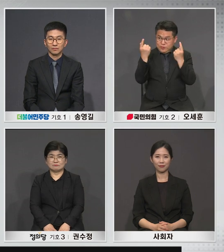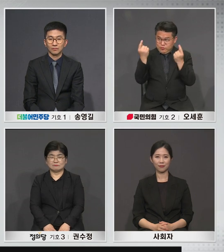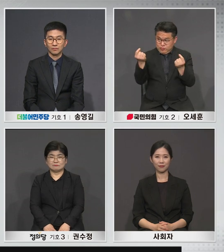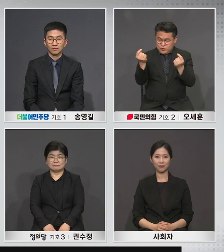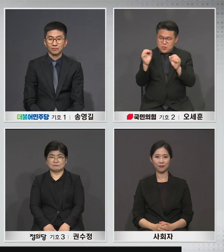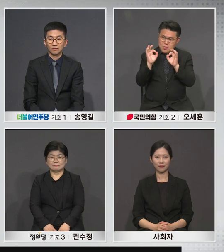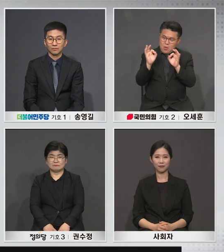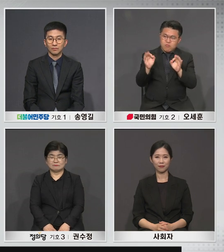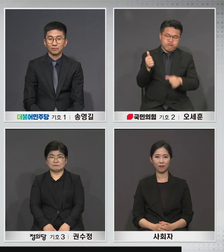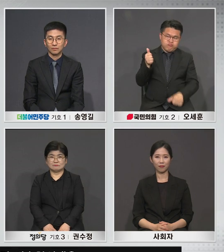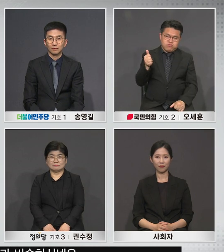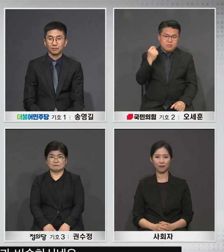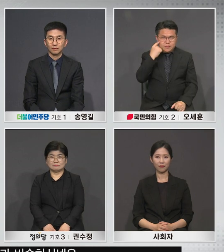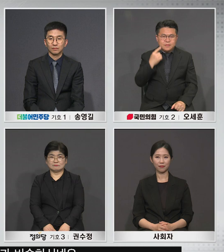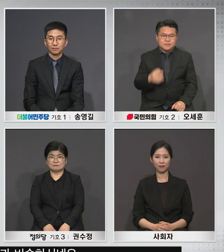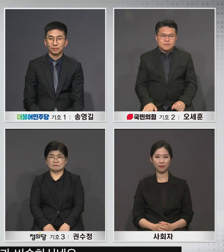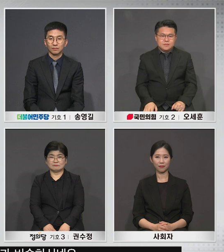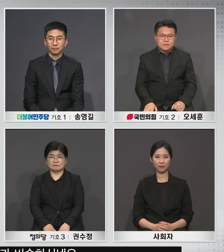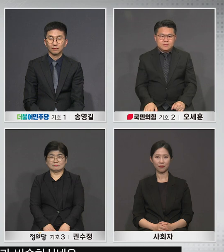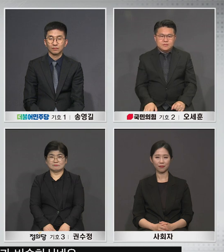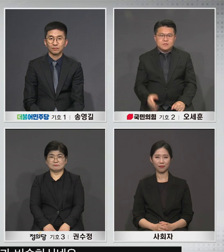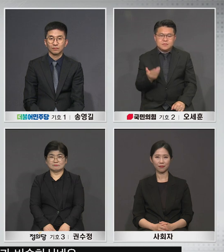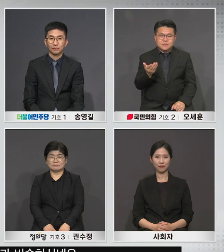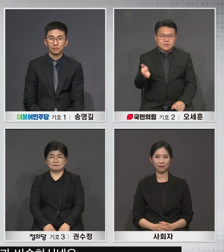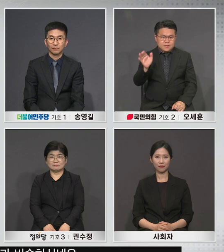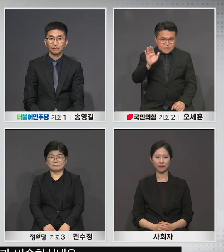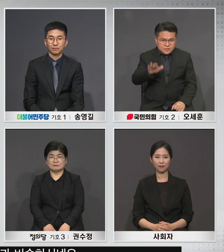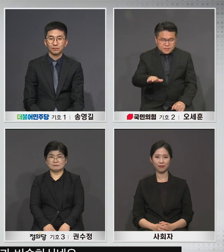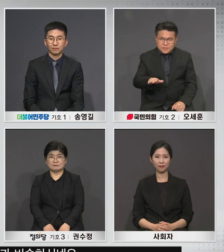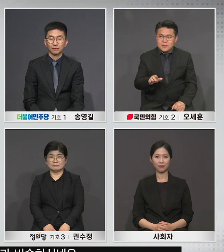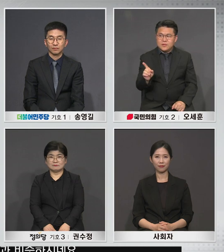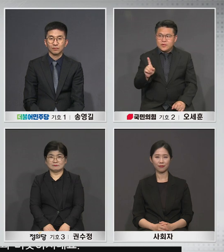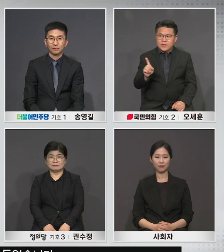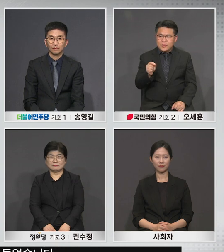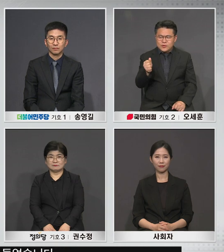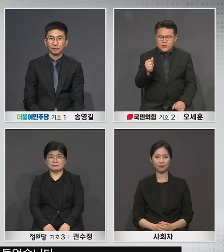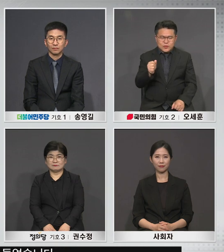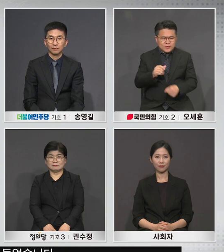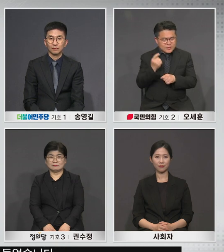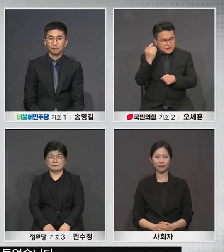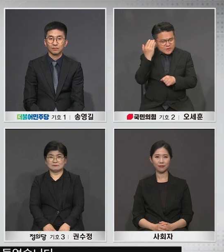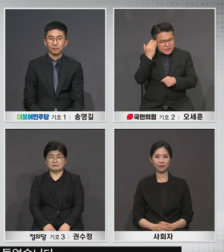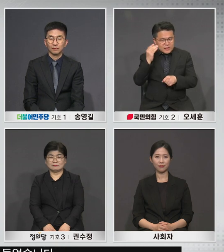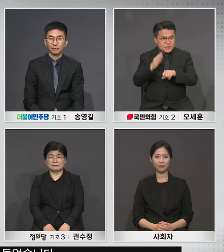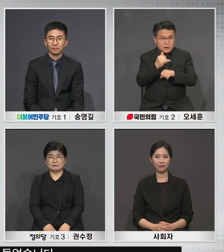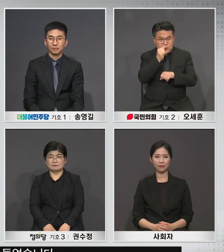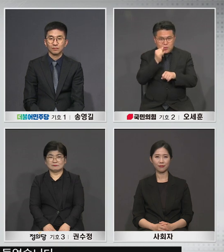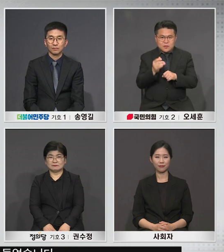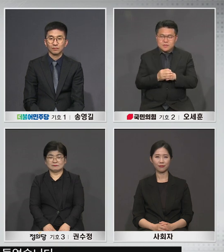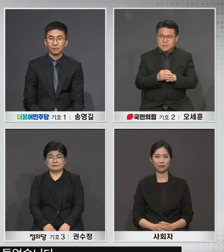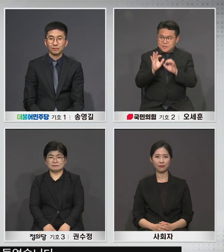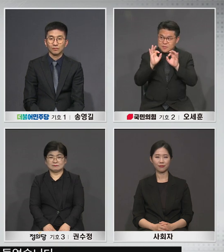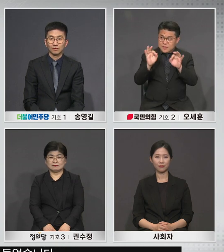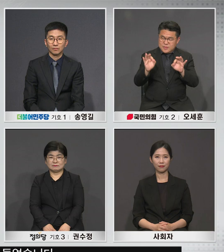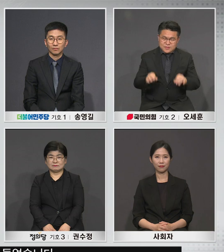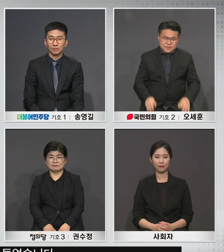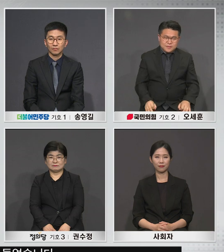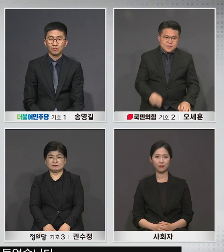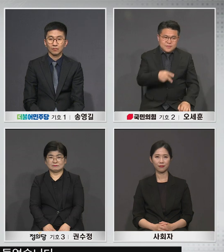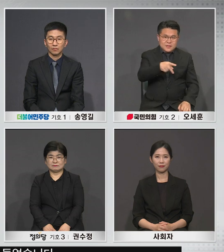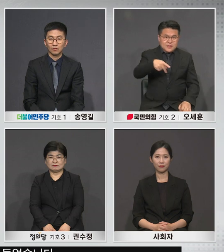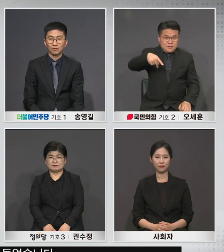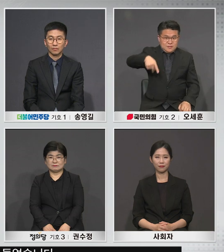굉장히 바람직하다고 생각을 하고요. 다만 사실관계를 좀 잘못 알고 계시는 게 DDP가 동대문 패션